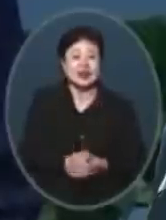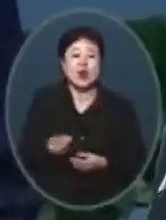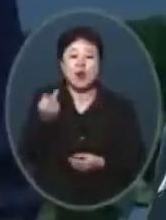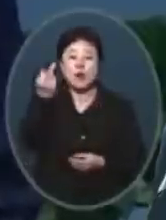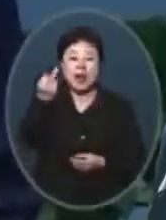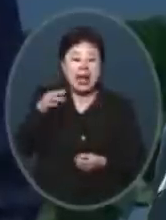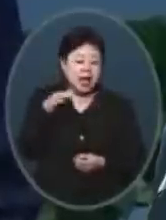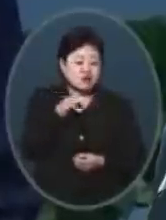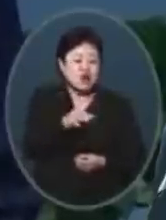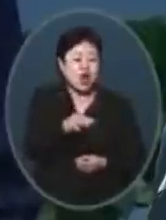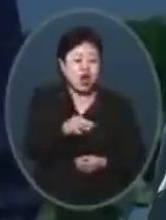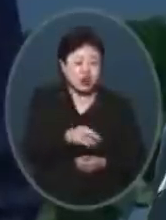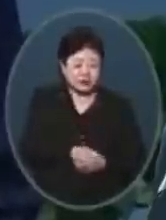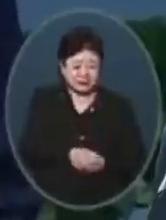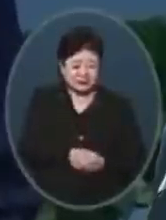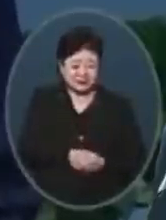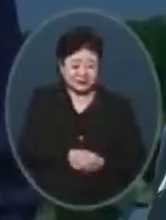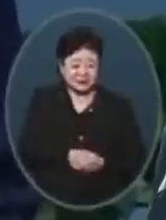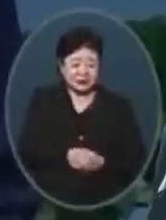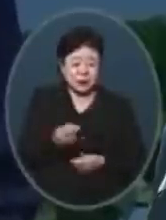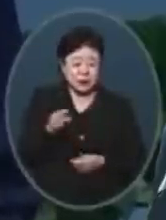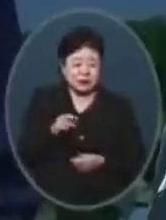오빠라고 부르지 않으면 내가 대답도 안 할 테니까